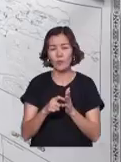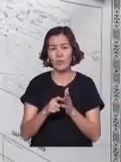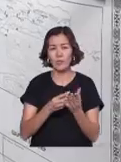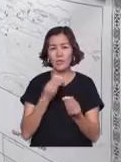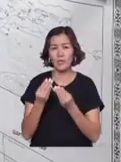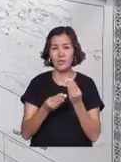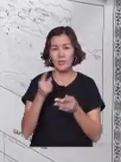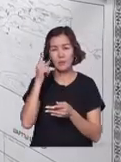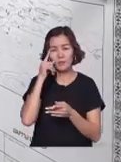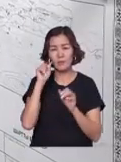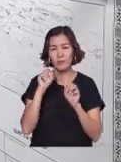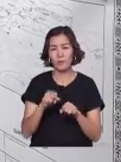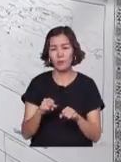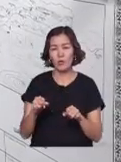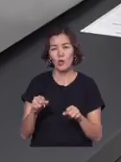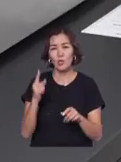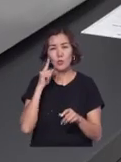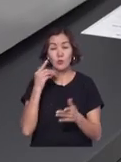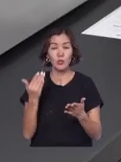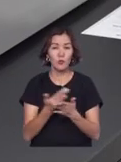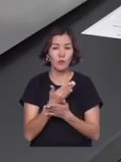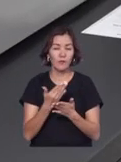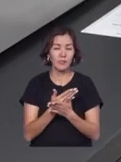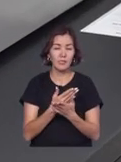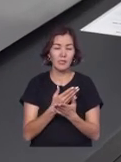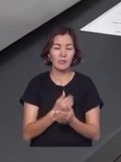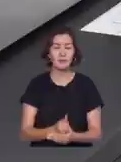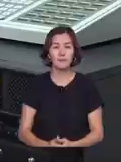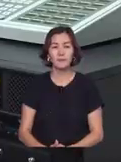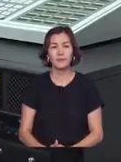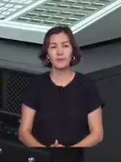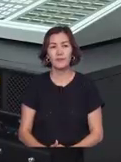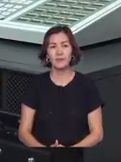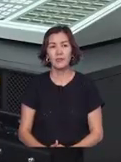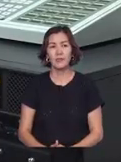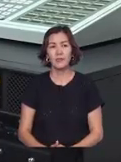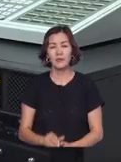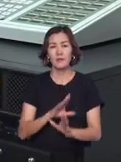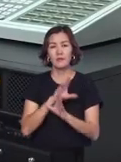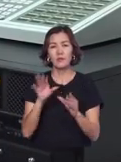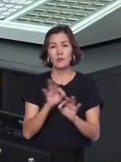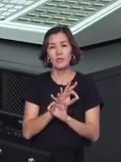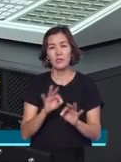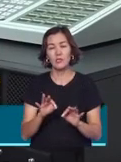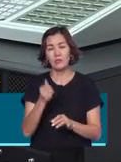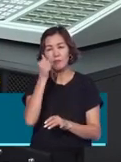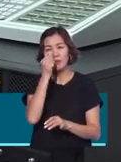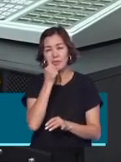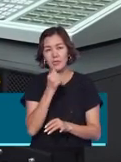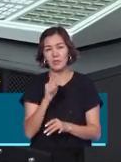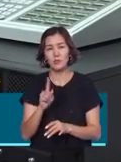жители казармы смогут слушать новости и играть в интеллектуальные игры. Все отлично. Очень благодарен, то,